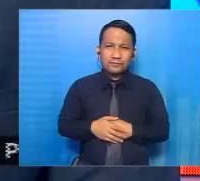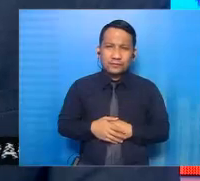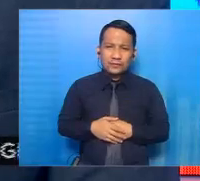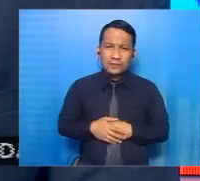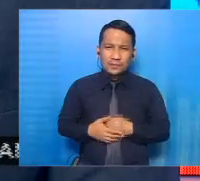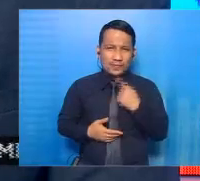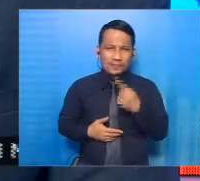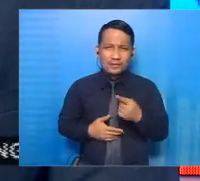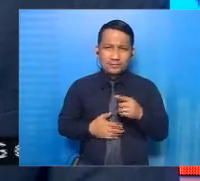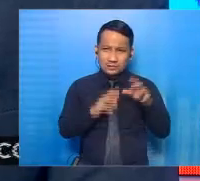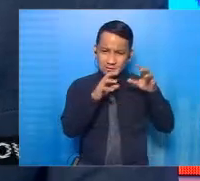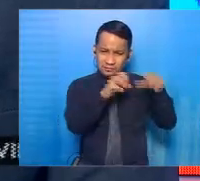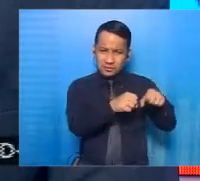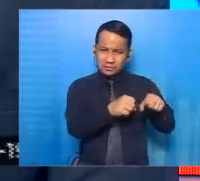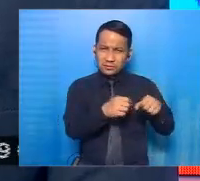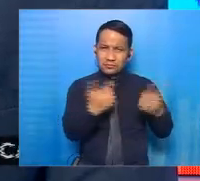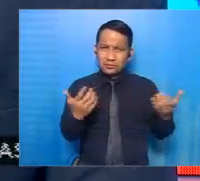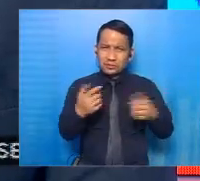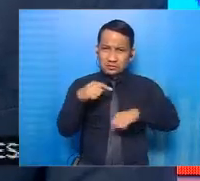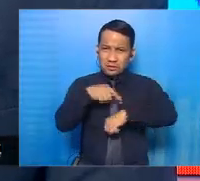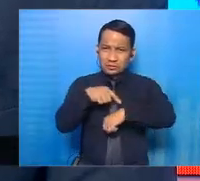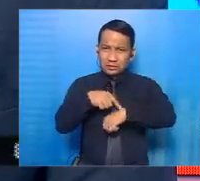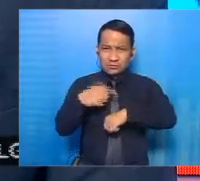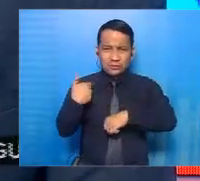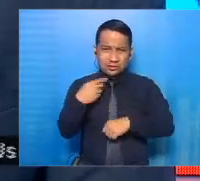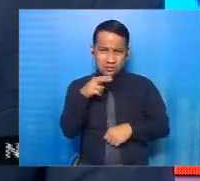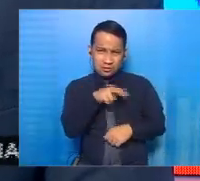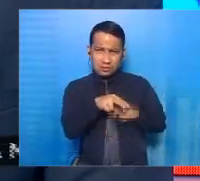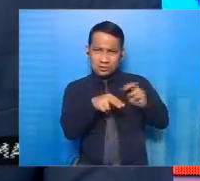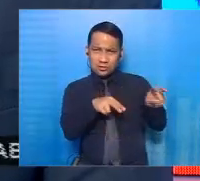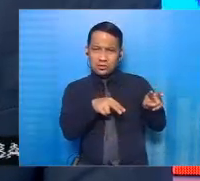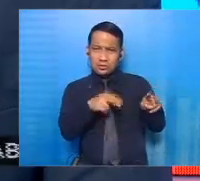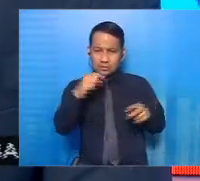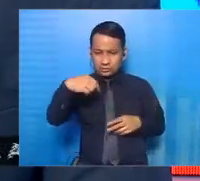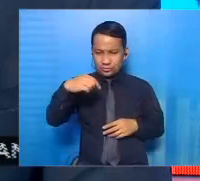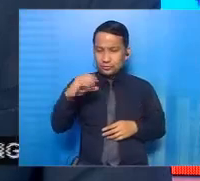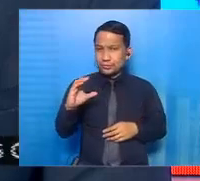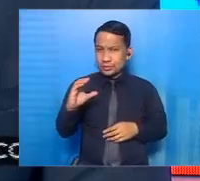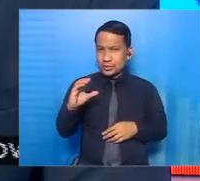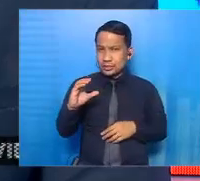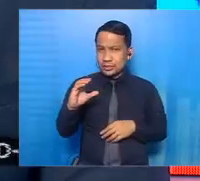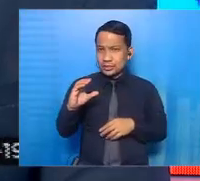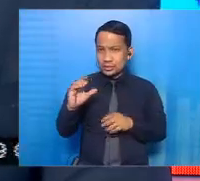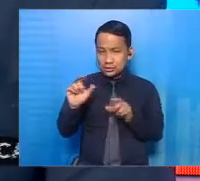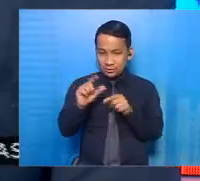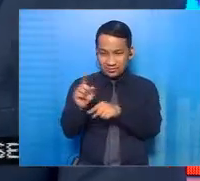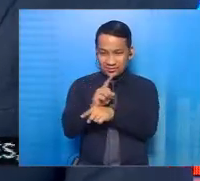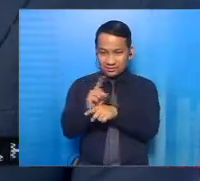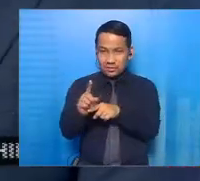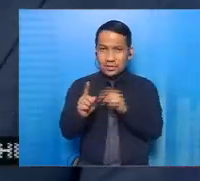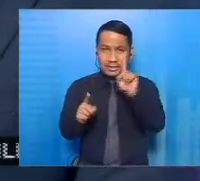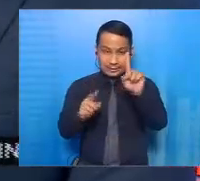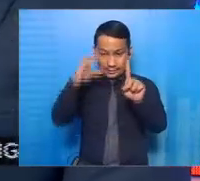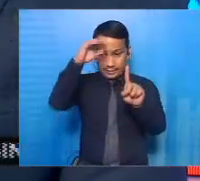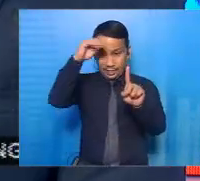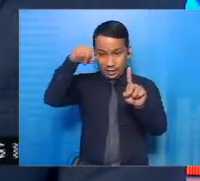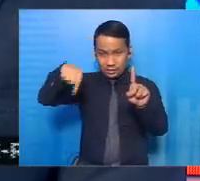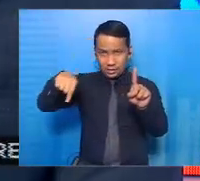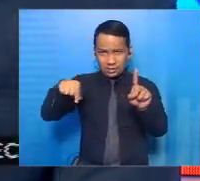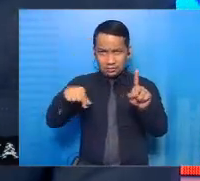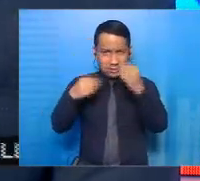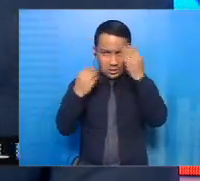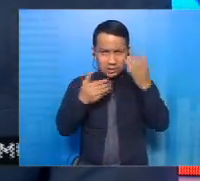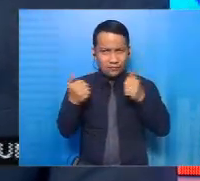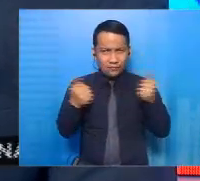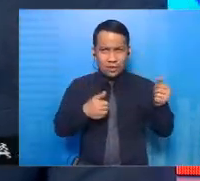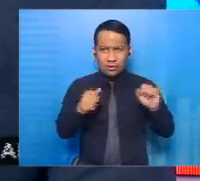Sa gitna ng panghuhuli ng mga lumalabag sa curfew na Champ 1 ng Quezon City Task Force Disiplina, ang isang lalaki bukod sa hindi sumusunod